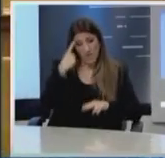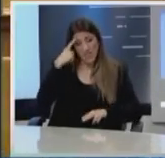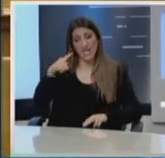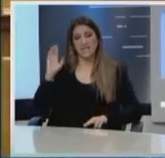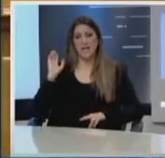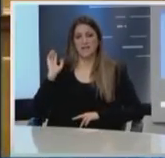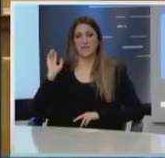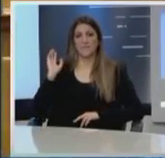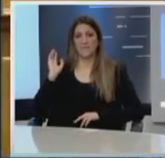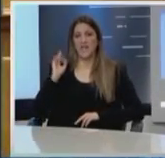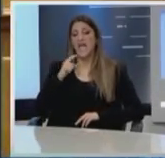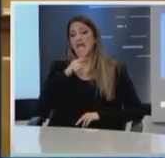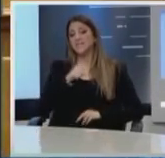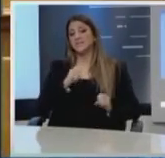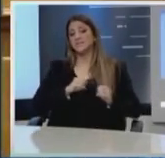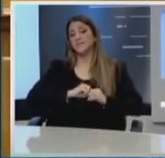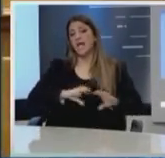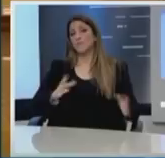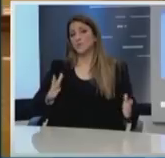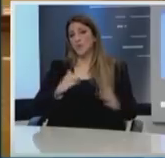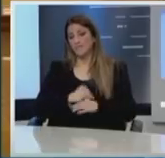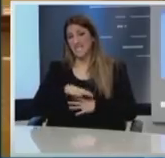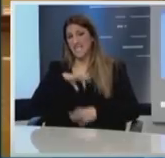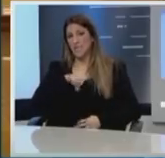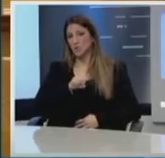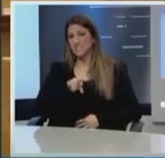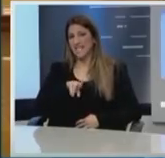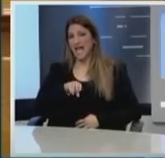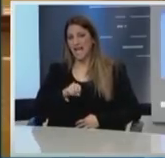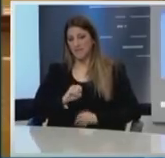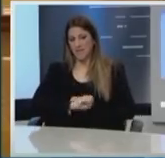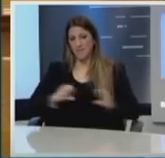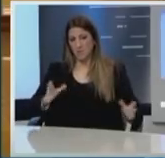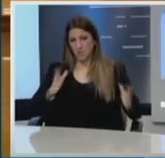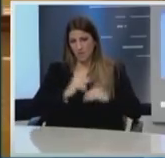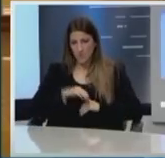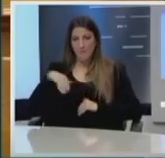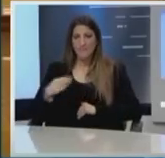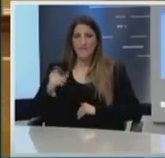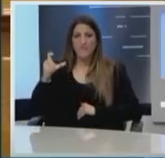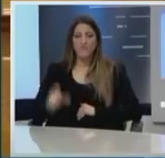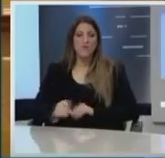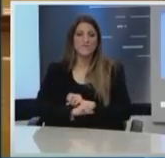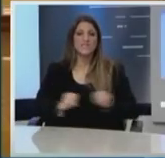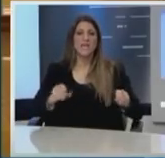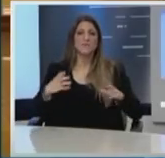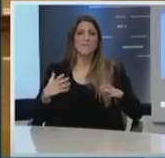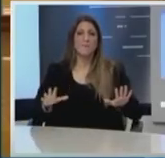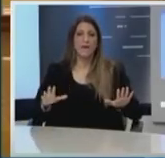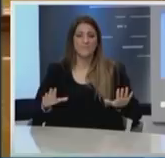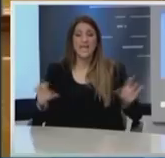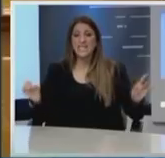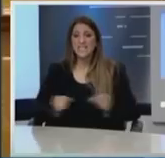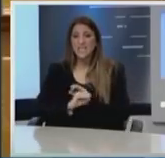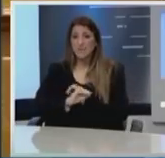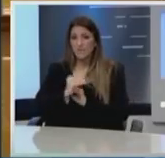βεβαίως, αφού δεν ενημερωθήκατε από τον κύριο Σαράκη, ενημερωθήκατε τους βουλευτές σας. Και αν δεν ενημερωθήκατε τους